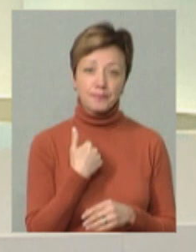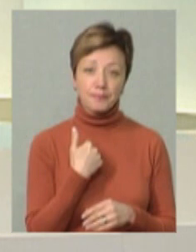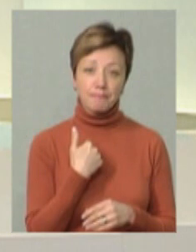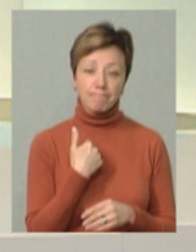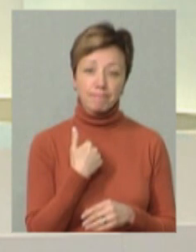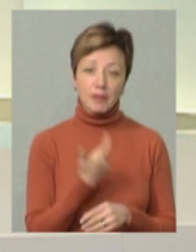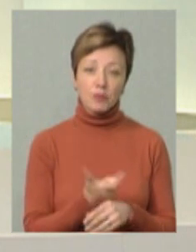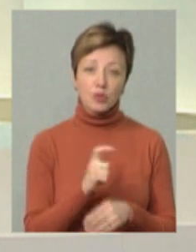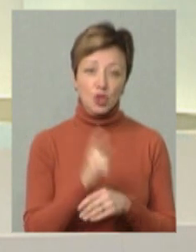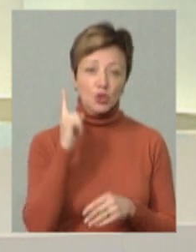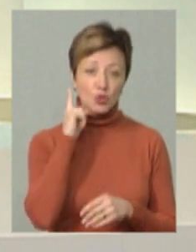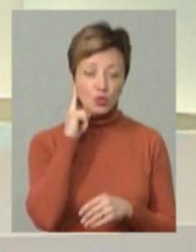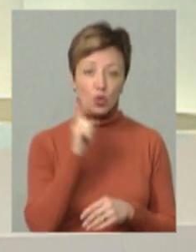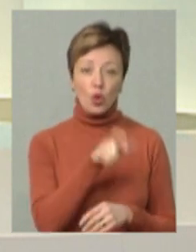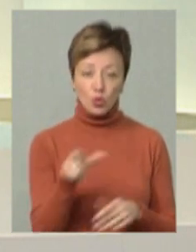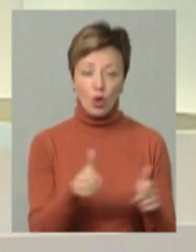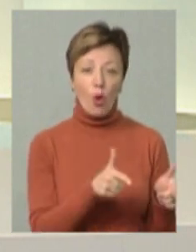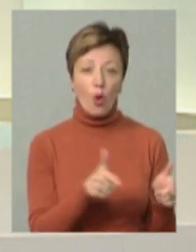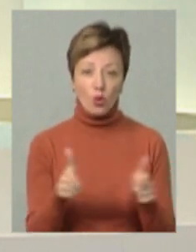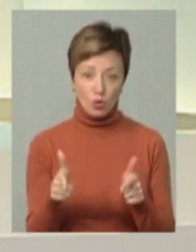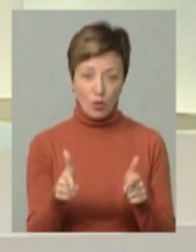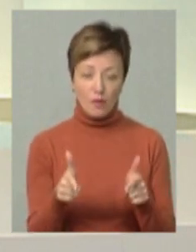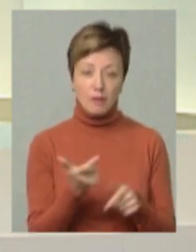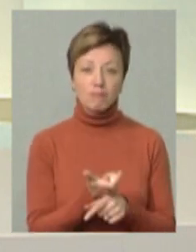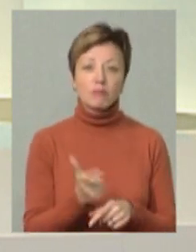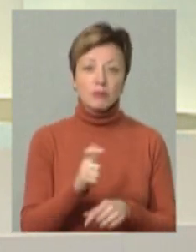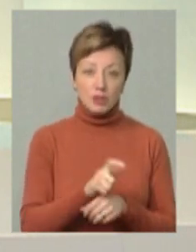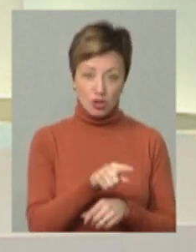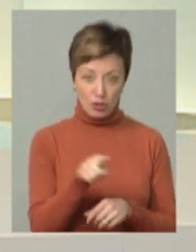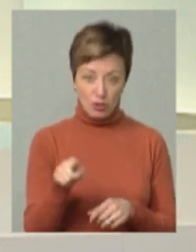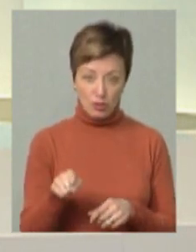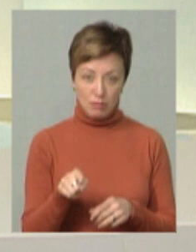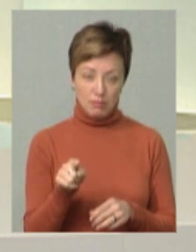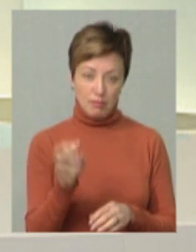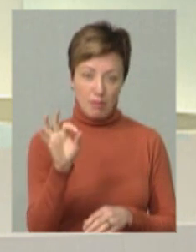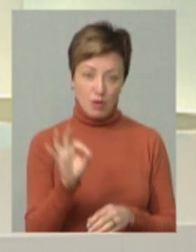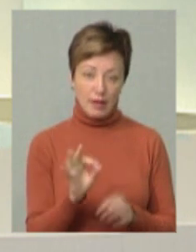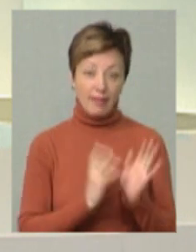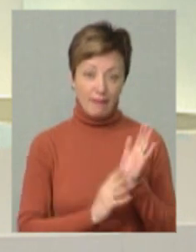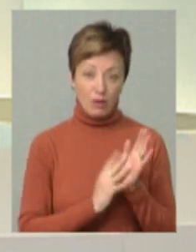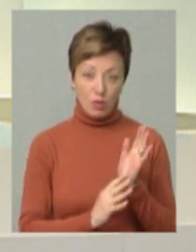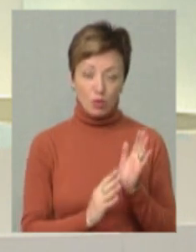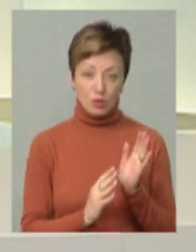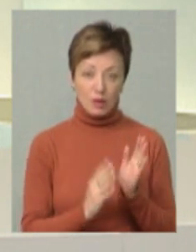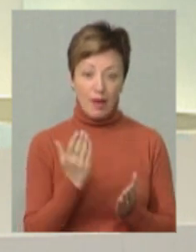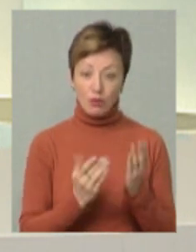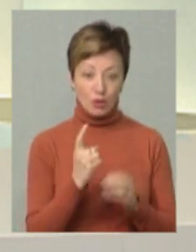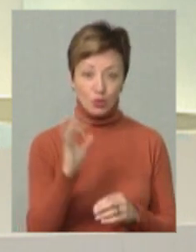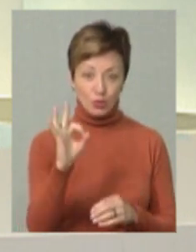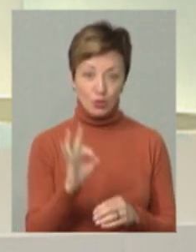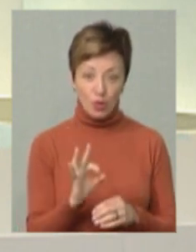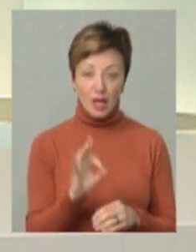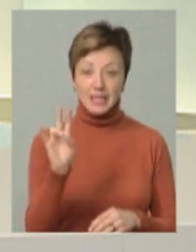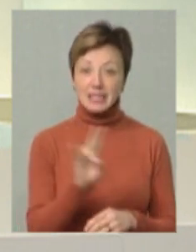в переважній більшості чую, що люди готові в більшості, це процентів 90, якщо не 100,